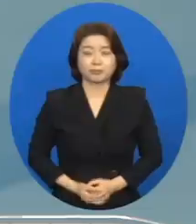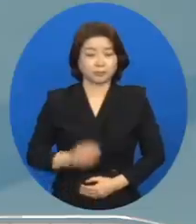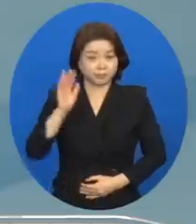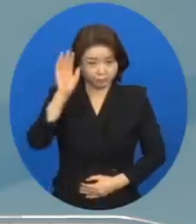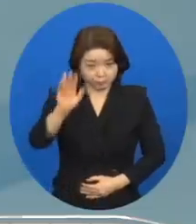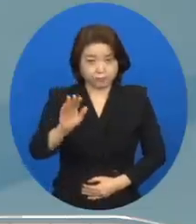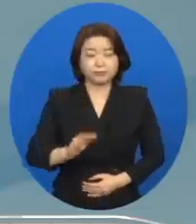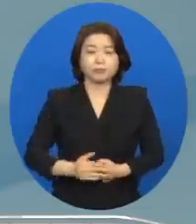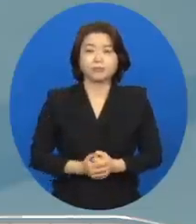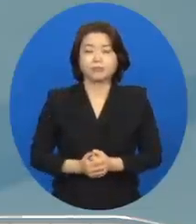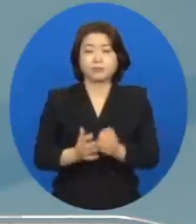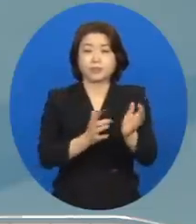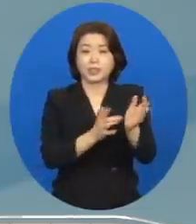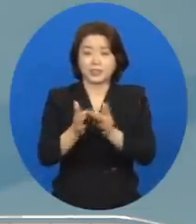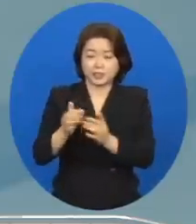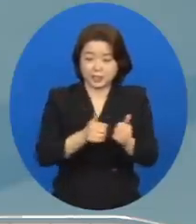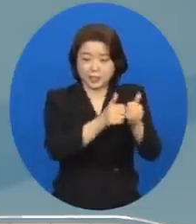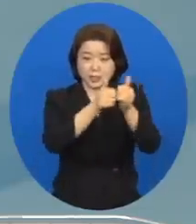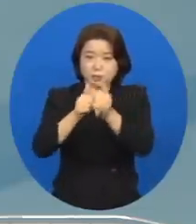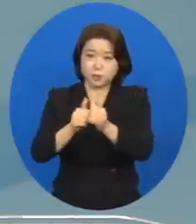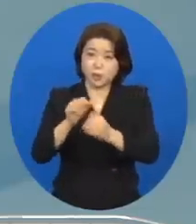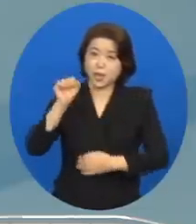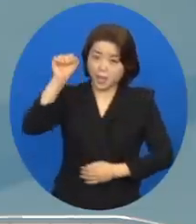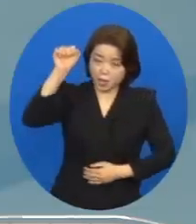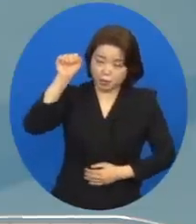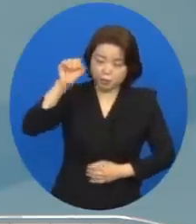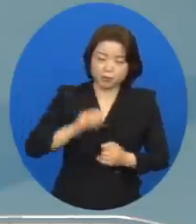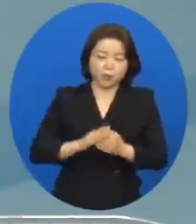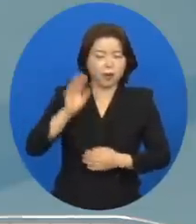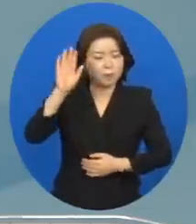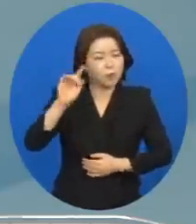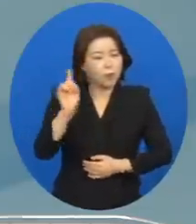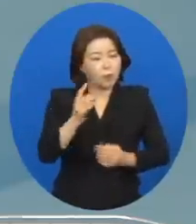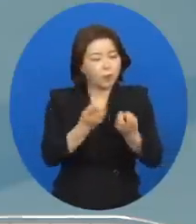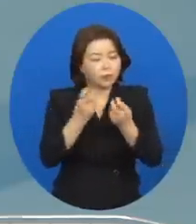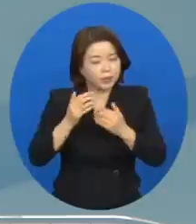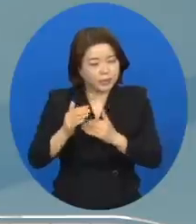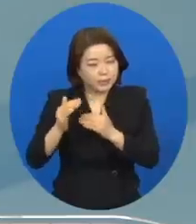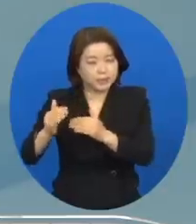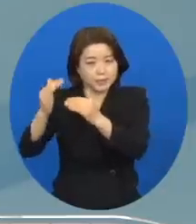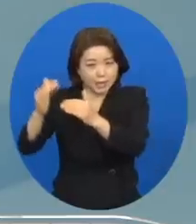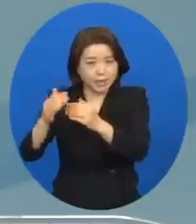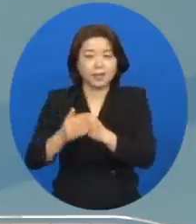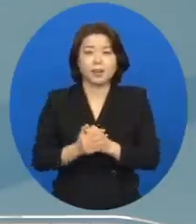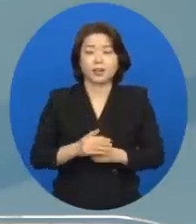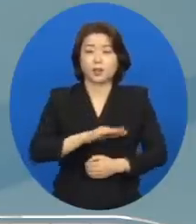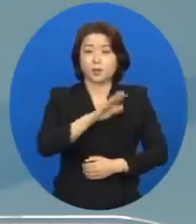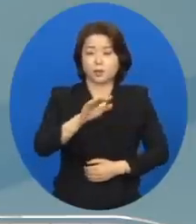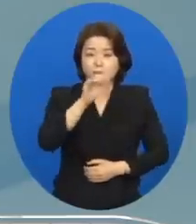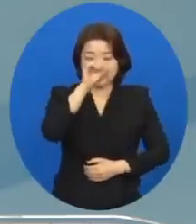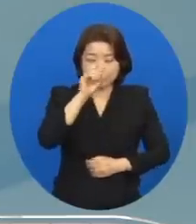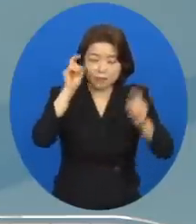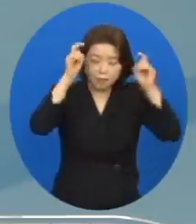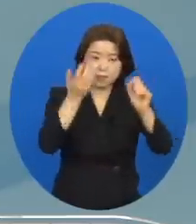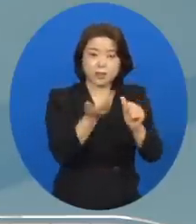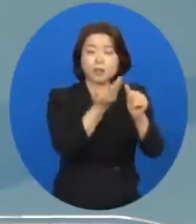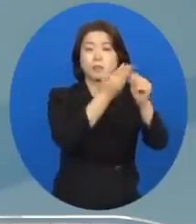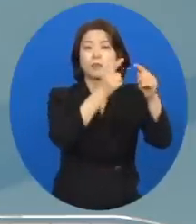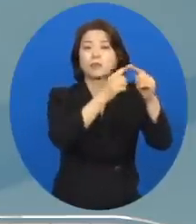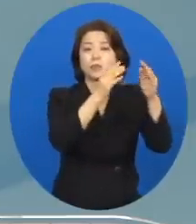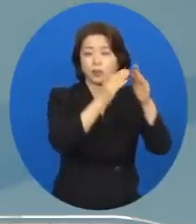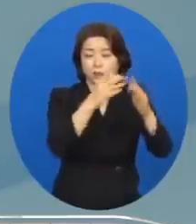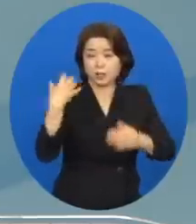앞으로 예수동행운동은 어떻게 하게 될까? 저는 선한목재교회 담임 목사로서의 이제